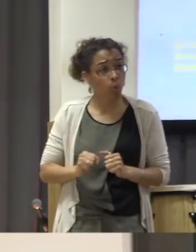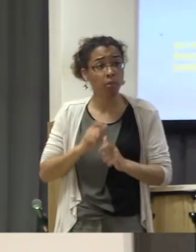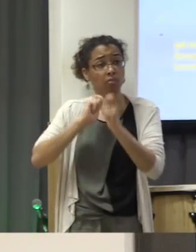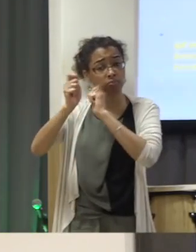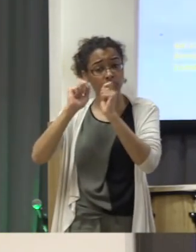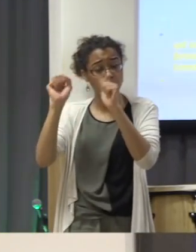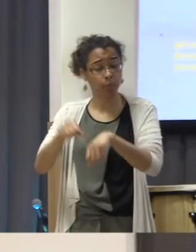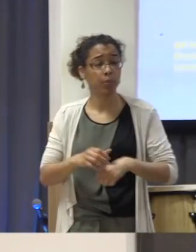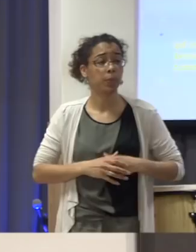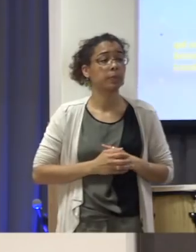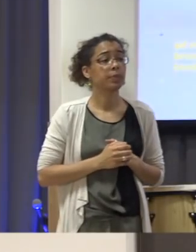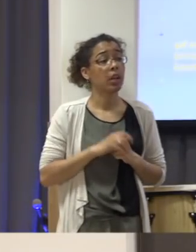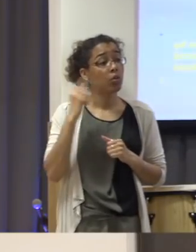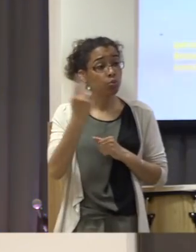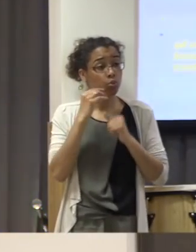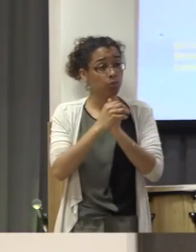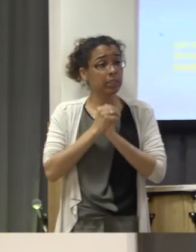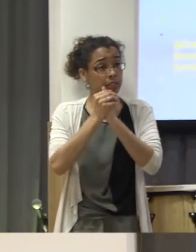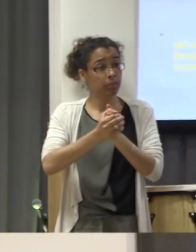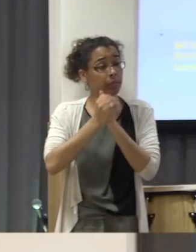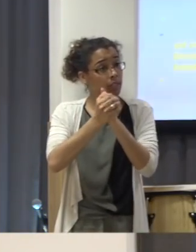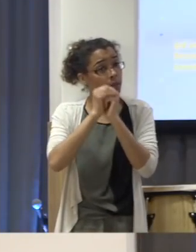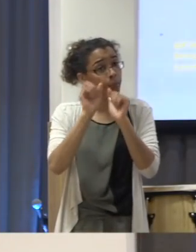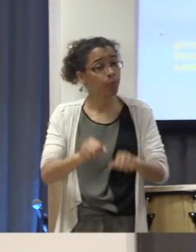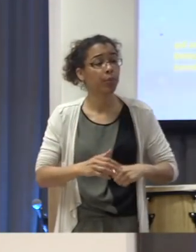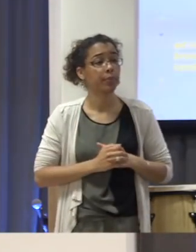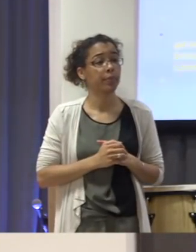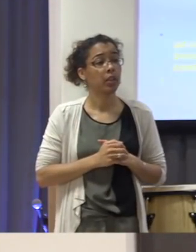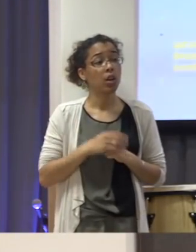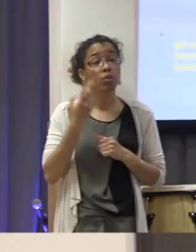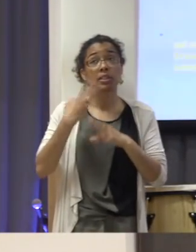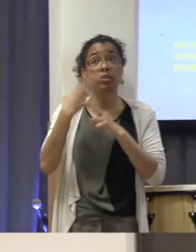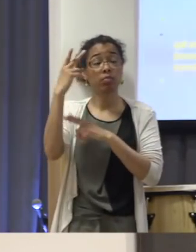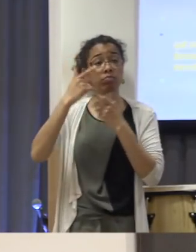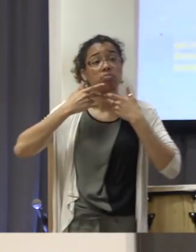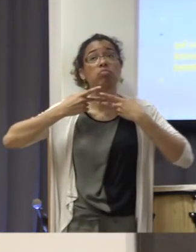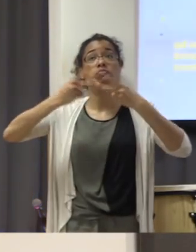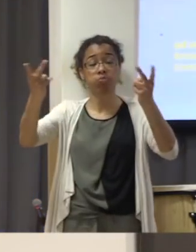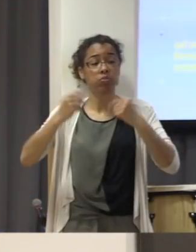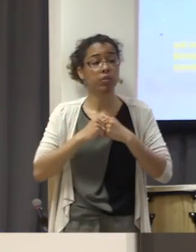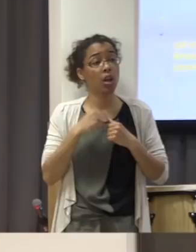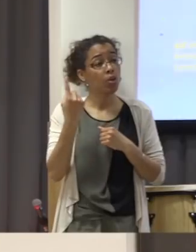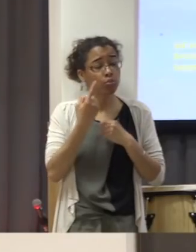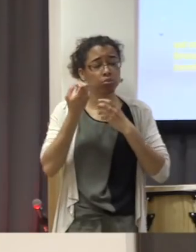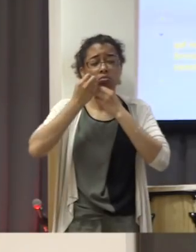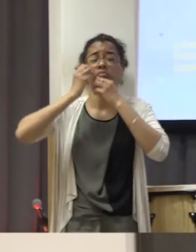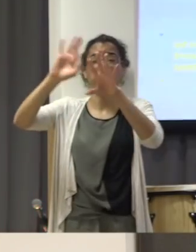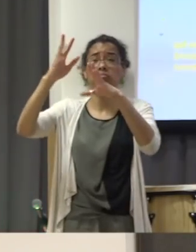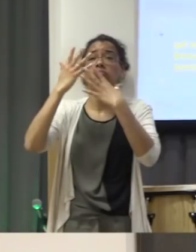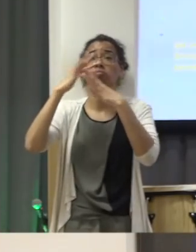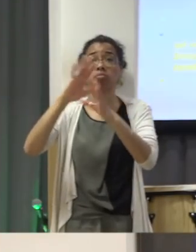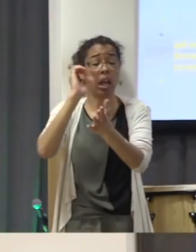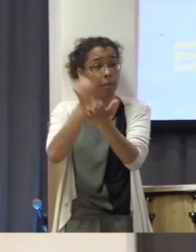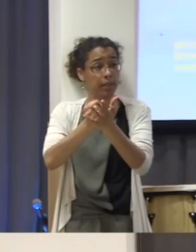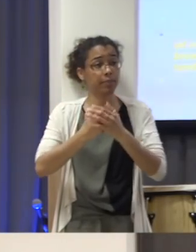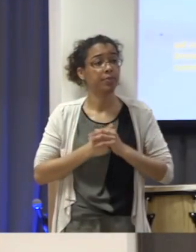moment prier. À tout moment invoquer son nom. À tout moment l'adorer, le louer.